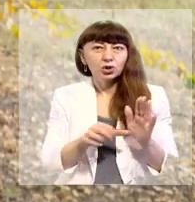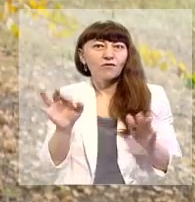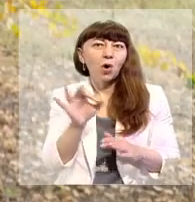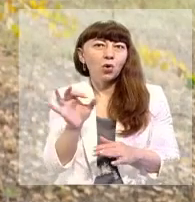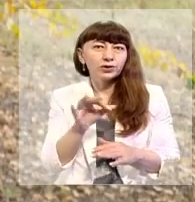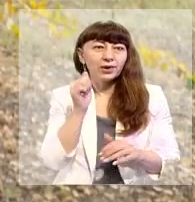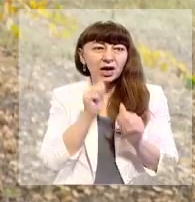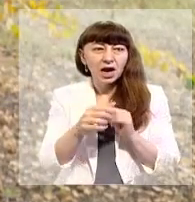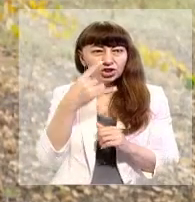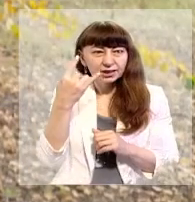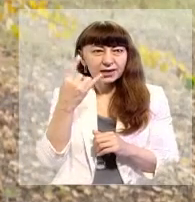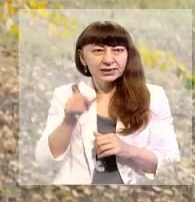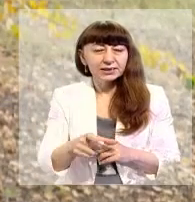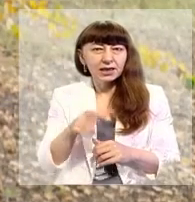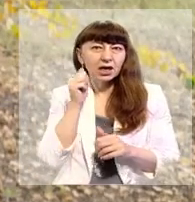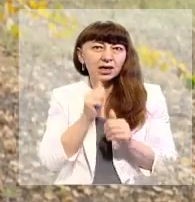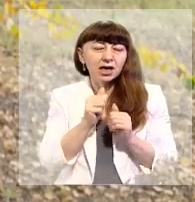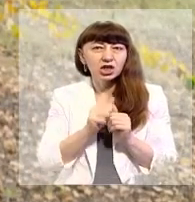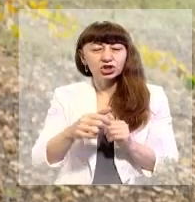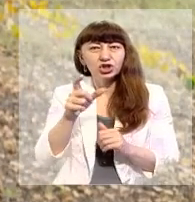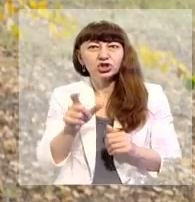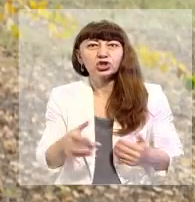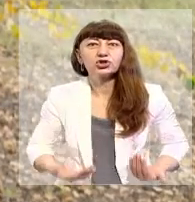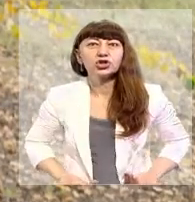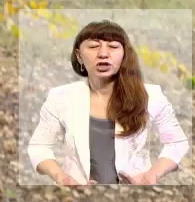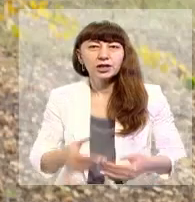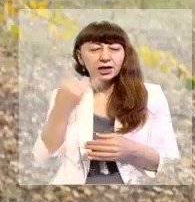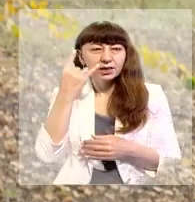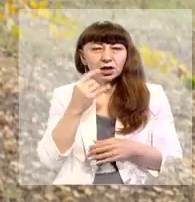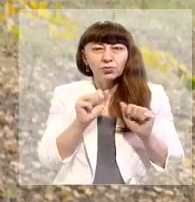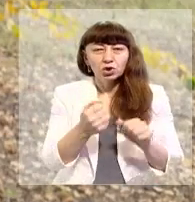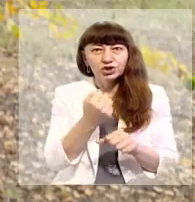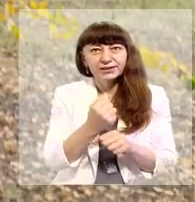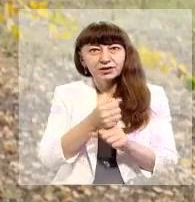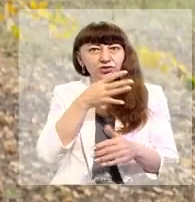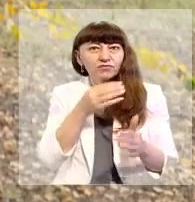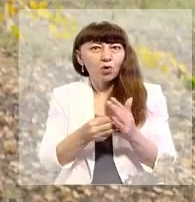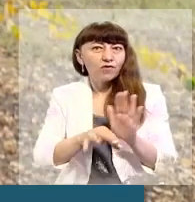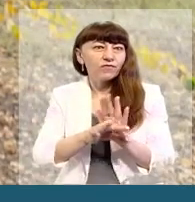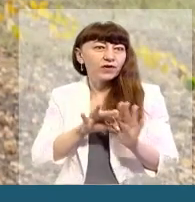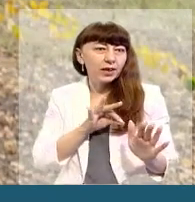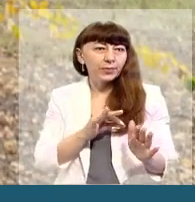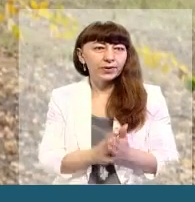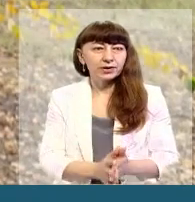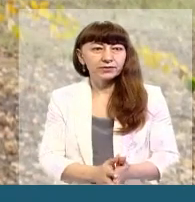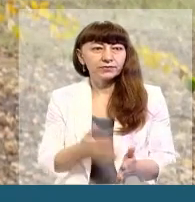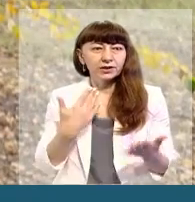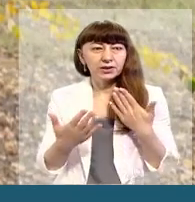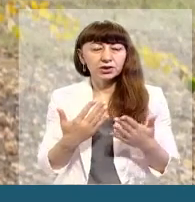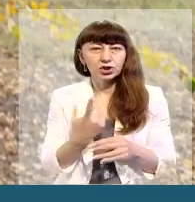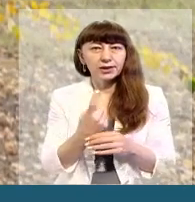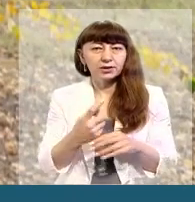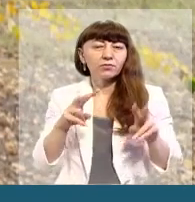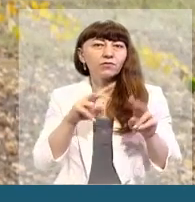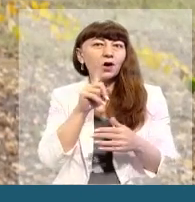же, каждый казахстанец, каждый гражданин Казахстана сможет сделать свой выбор и выразить свое отношение к